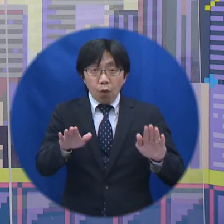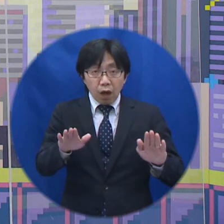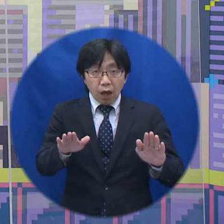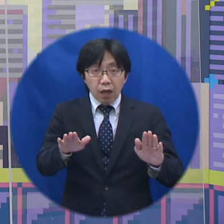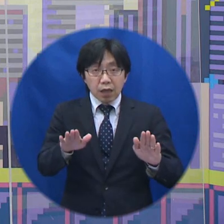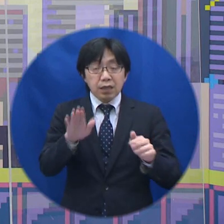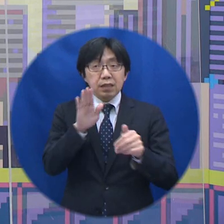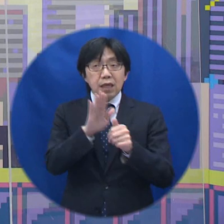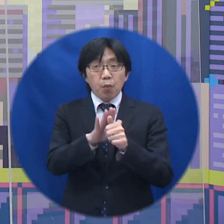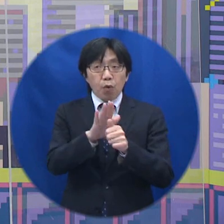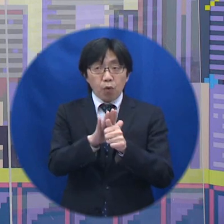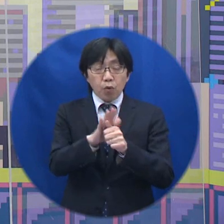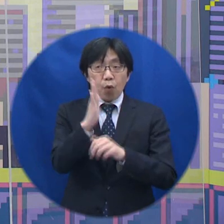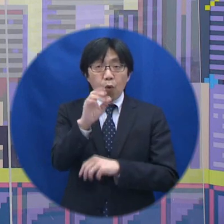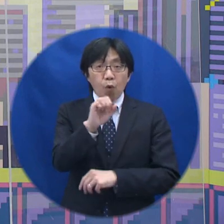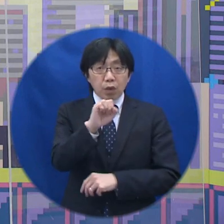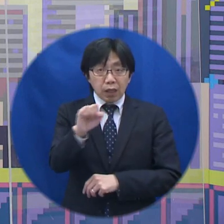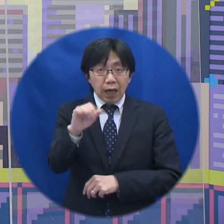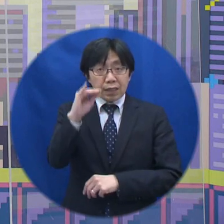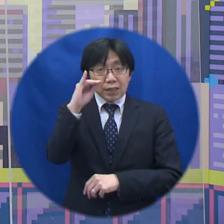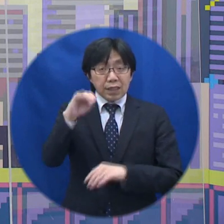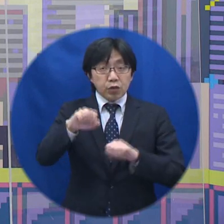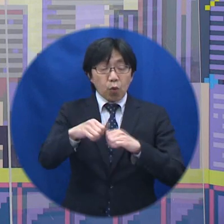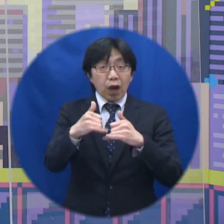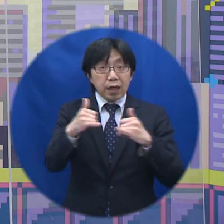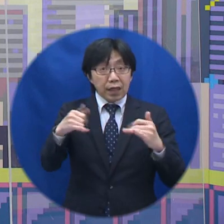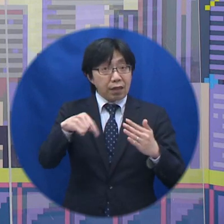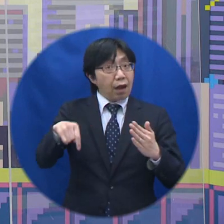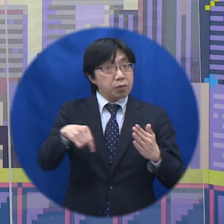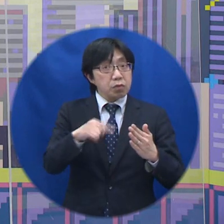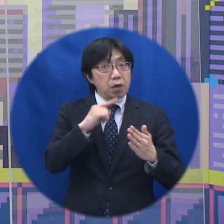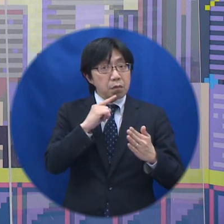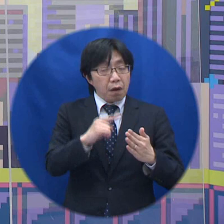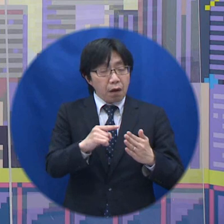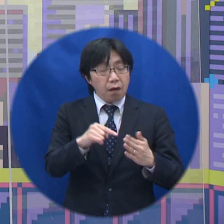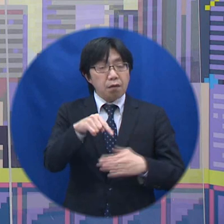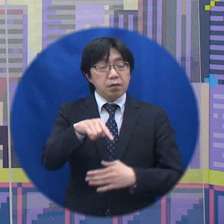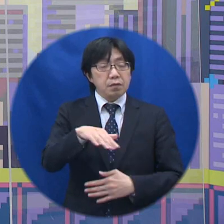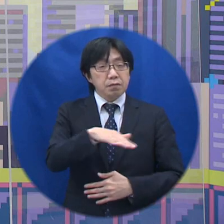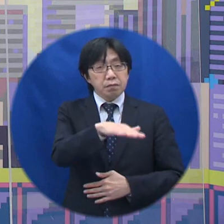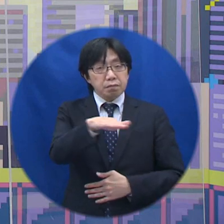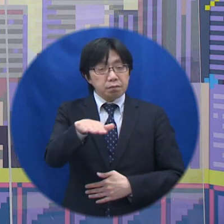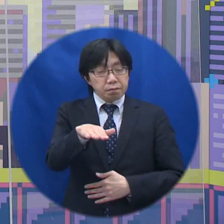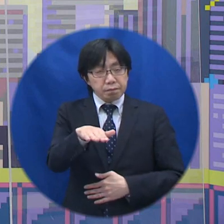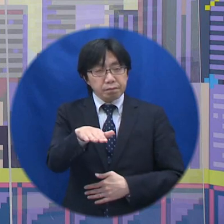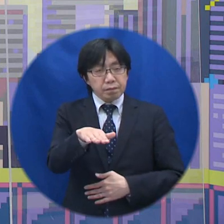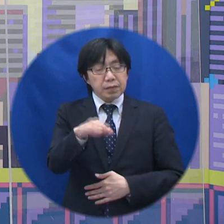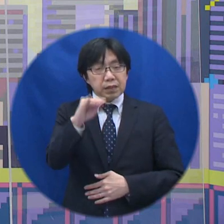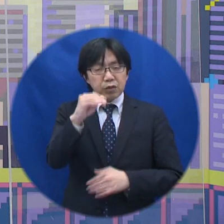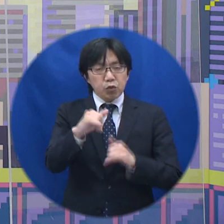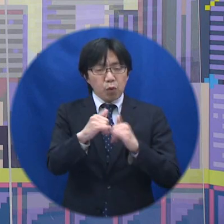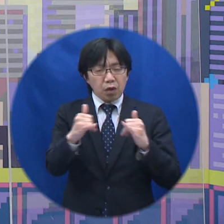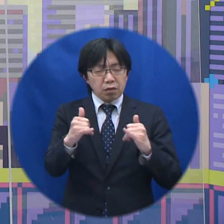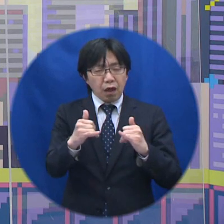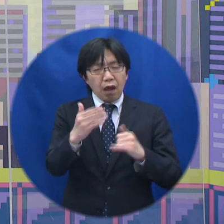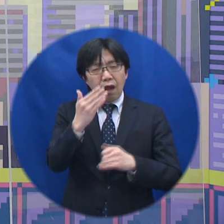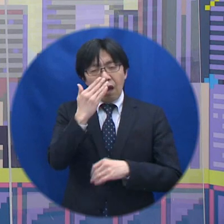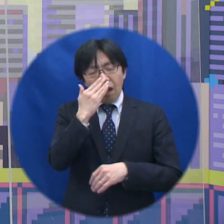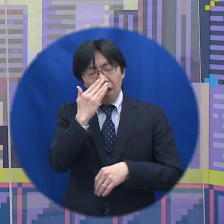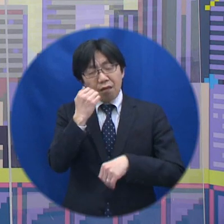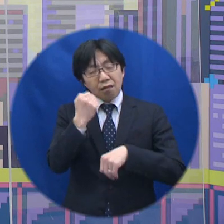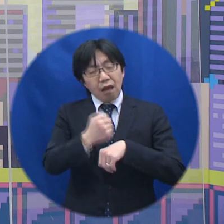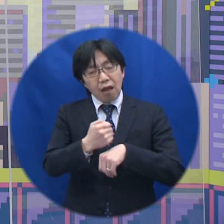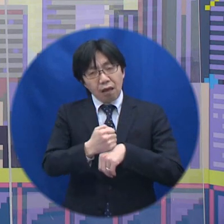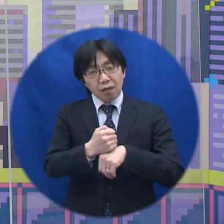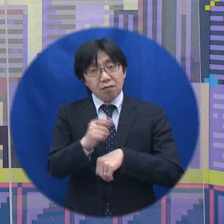サポート講座知的障害者編では、知的障害をお持ちの方が苦手なことについてご説明させていただ